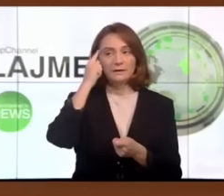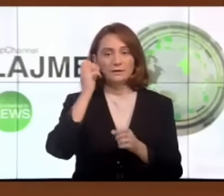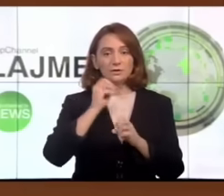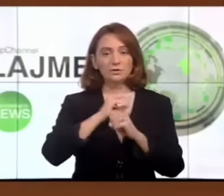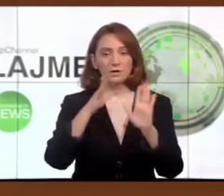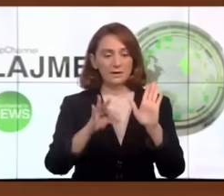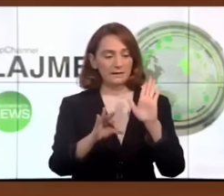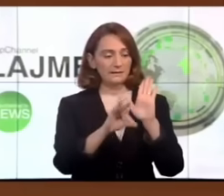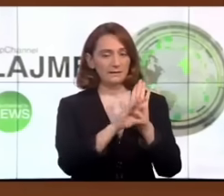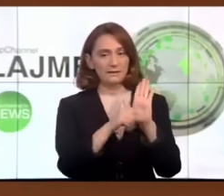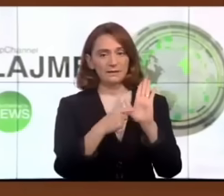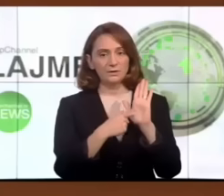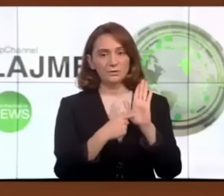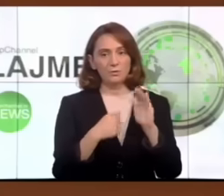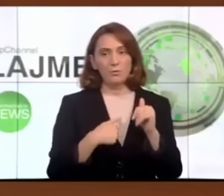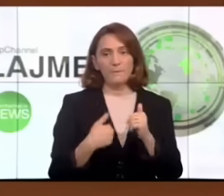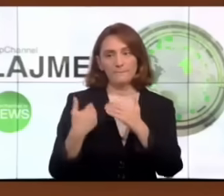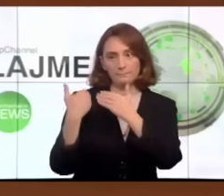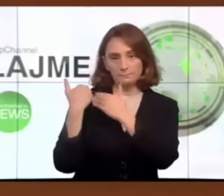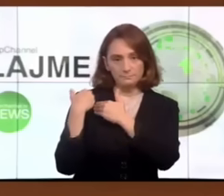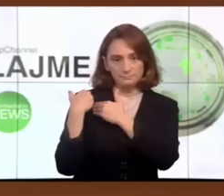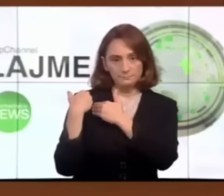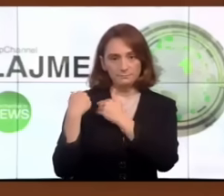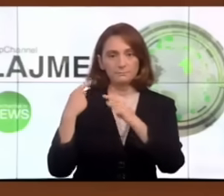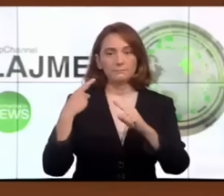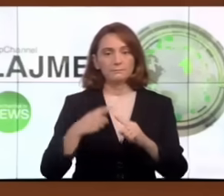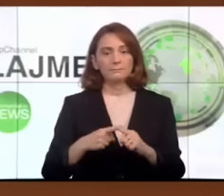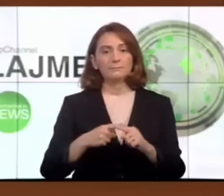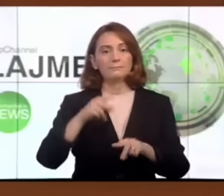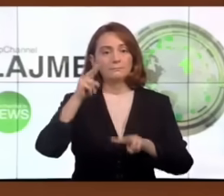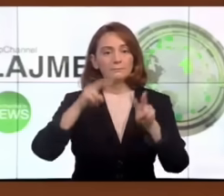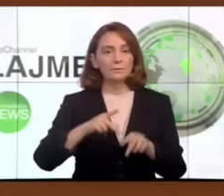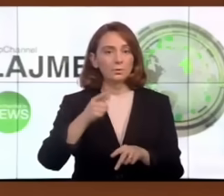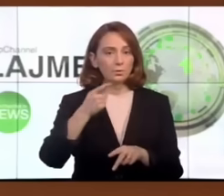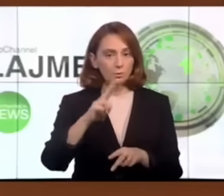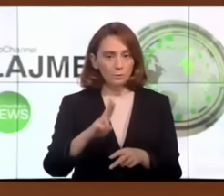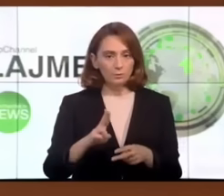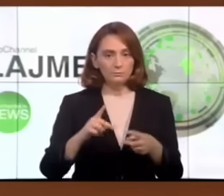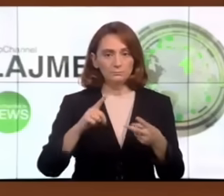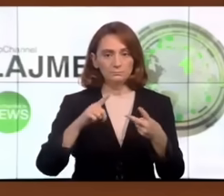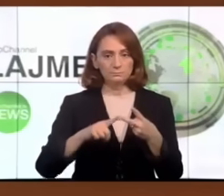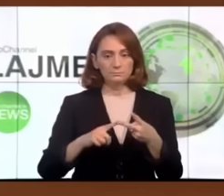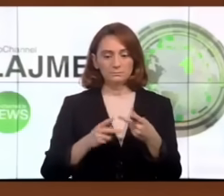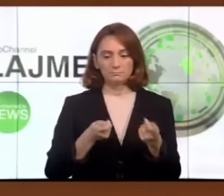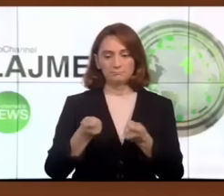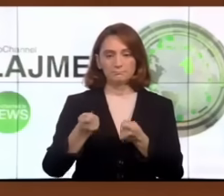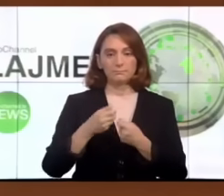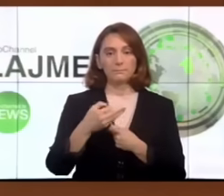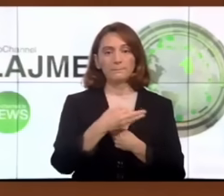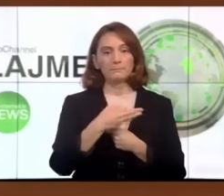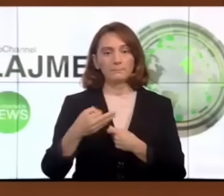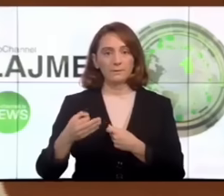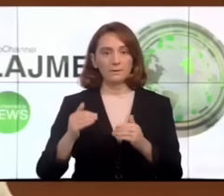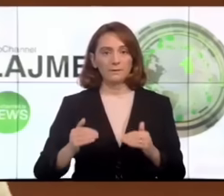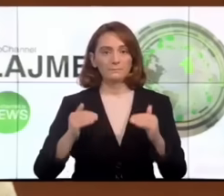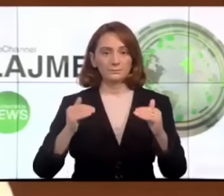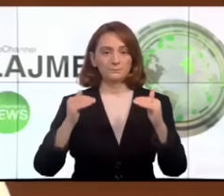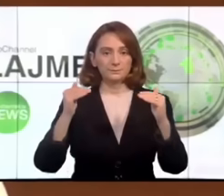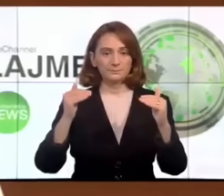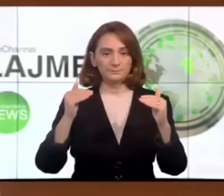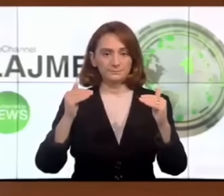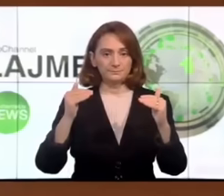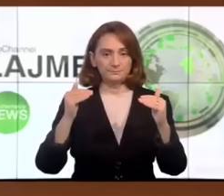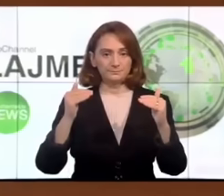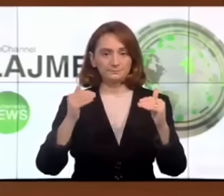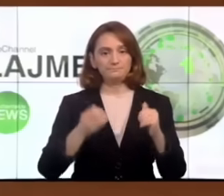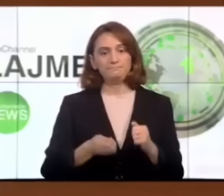ligj përgjegjësinë dhe funksionin e tij, duke i bërë inspektimet më efektive dhe më të koordinuara. Sistemi bazuar